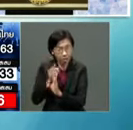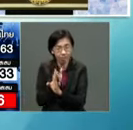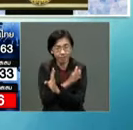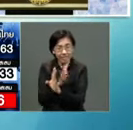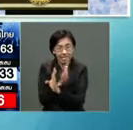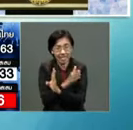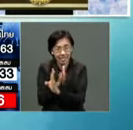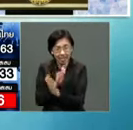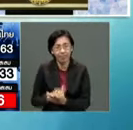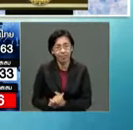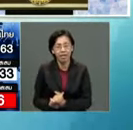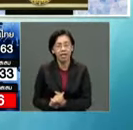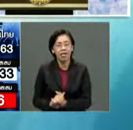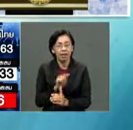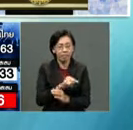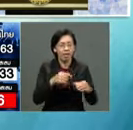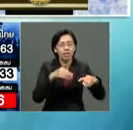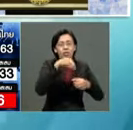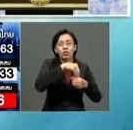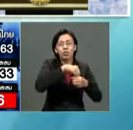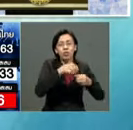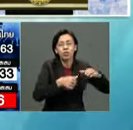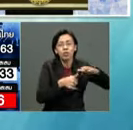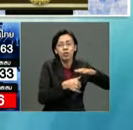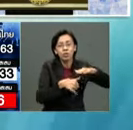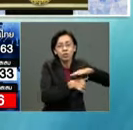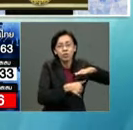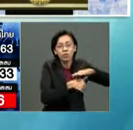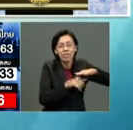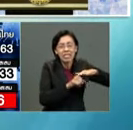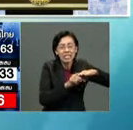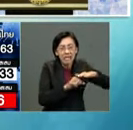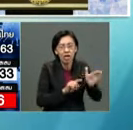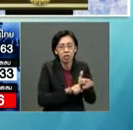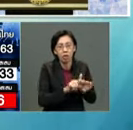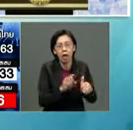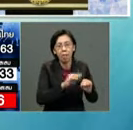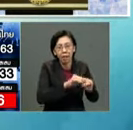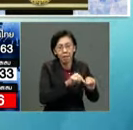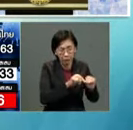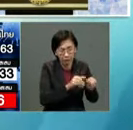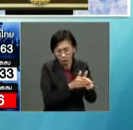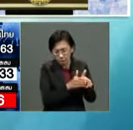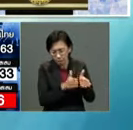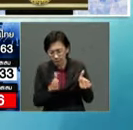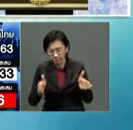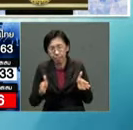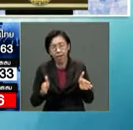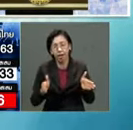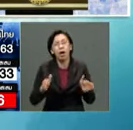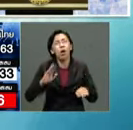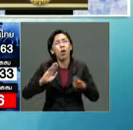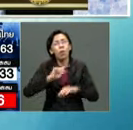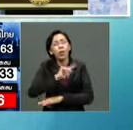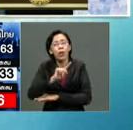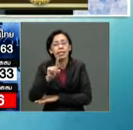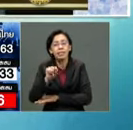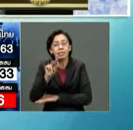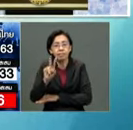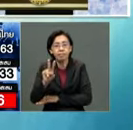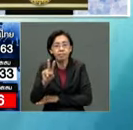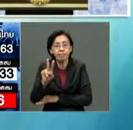ข้องกับ อยู่ในศูนย์กักกันที่เข้ามาหรือ State Quarantine เข้ามารวมด้วยเนี่ยเราถือว่าเรามี